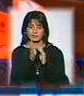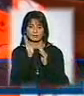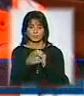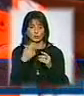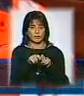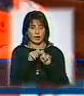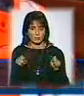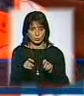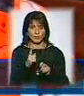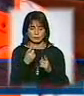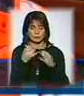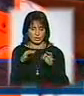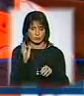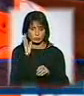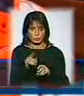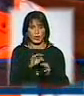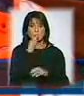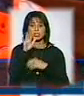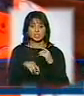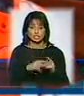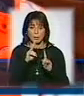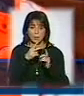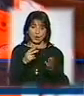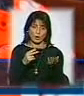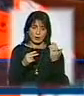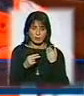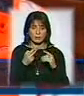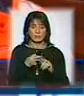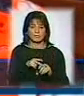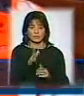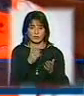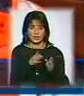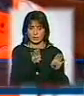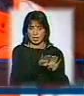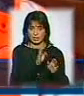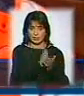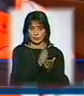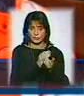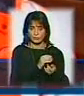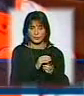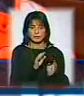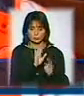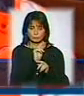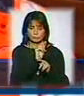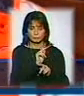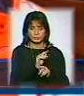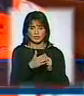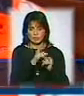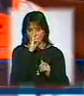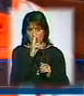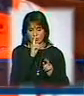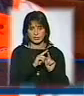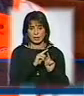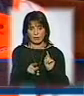მოძრაობა იყოს თავისუფლად შესაძლებელი. ამის შემდეგ ხიდის მეორე მხარე, რომელიც არის დაკეტილი, მოწესრიგდება დაახლოებით 1